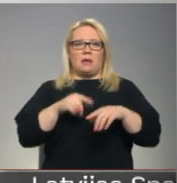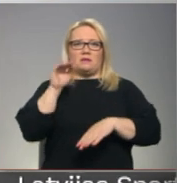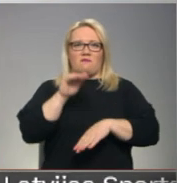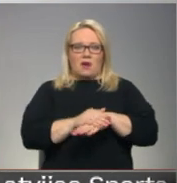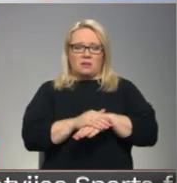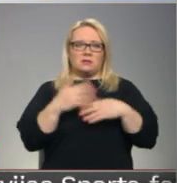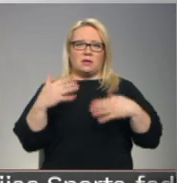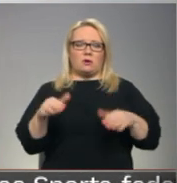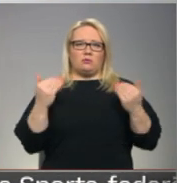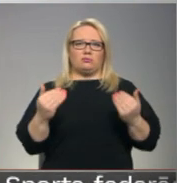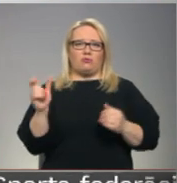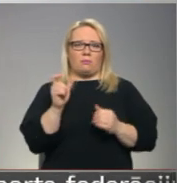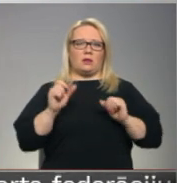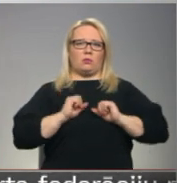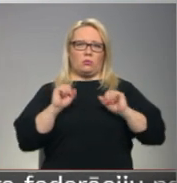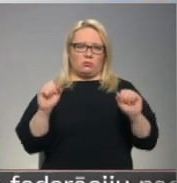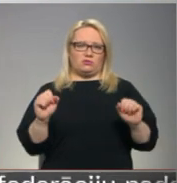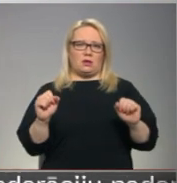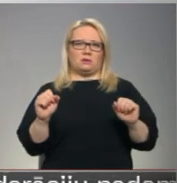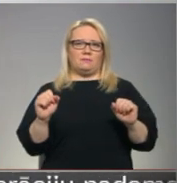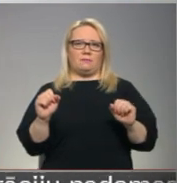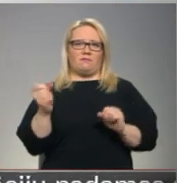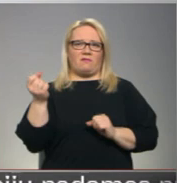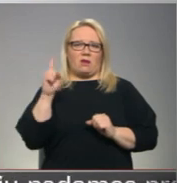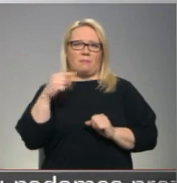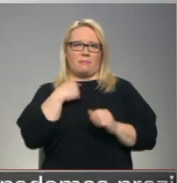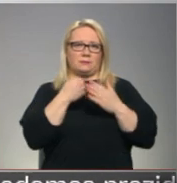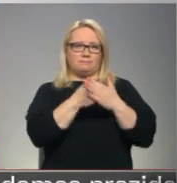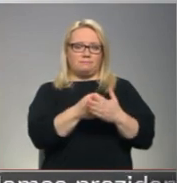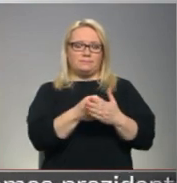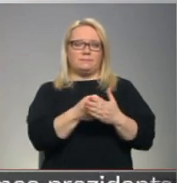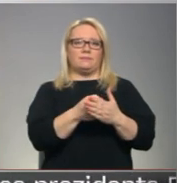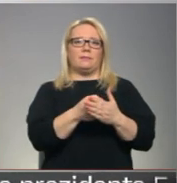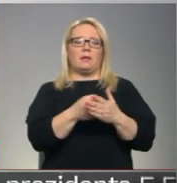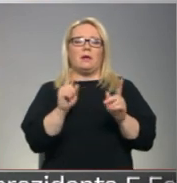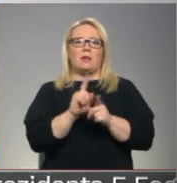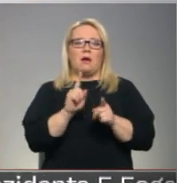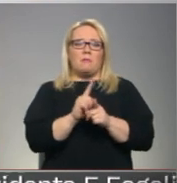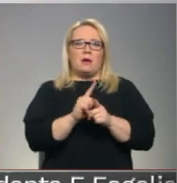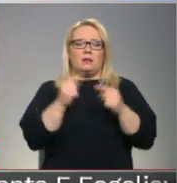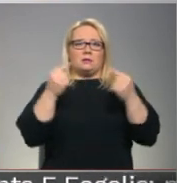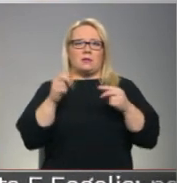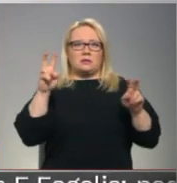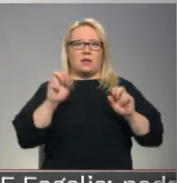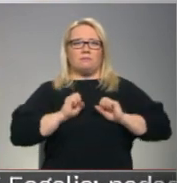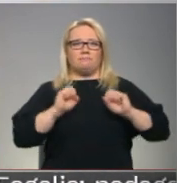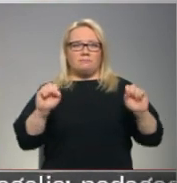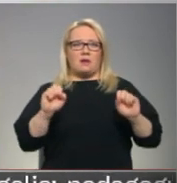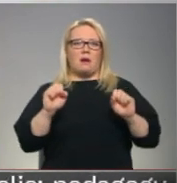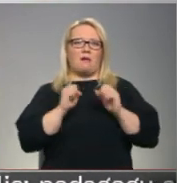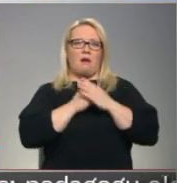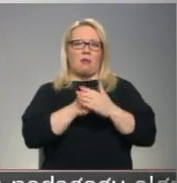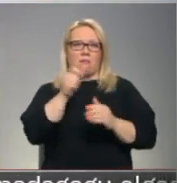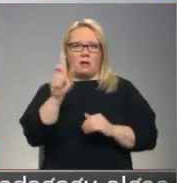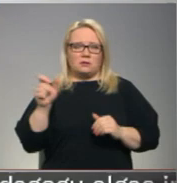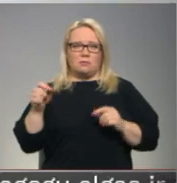viņam jau šobrīd ir nodrošināts vairākums domē. Tāpat Saskaņa ir nodrošinājusies arī ar